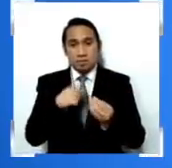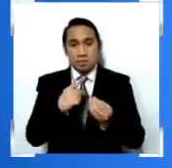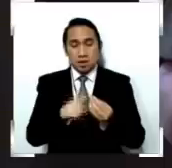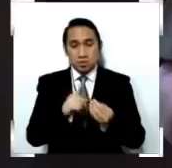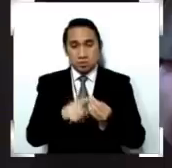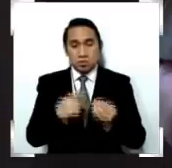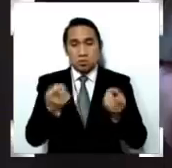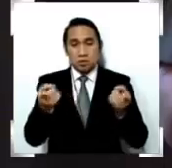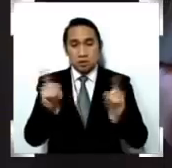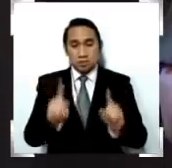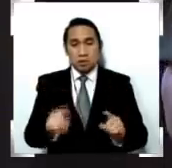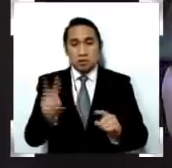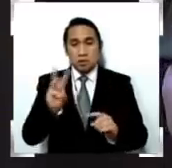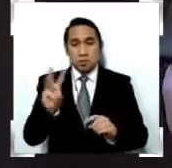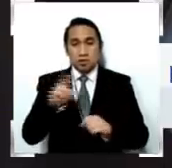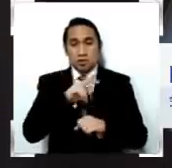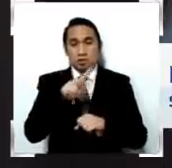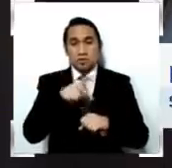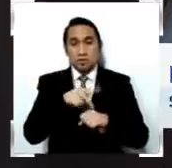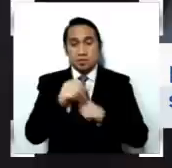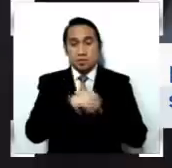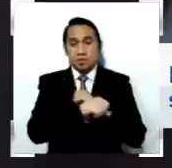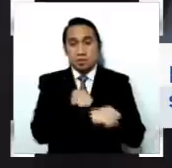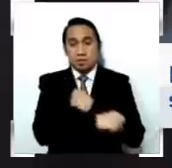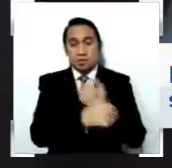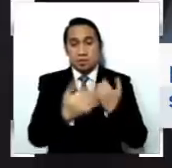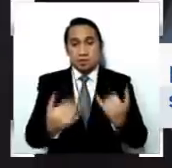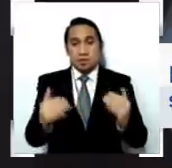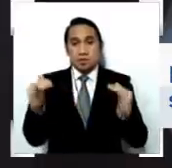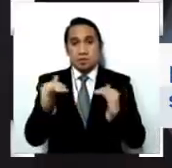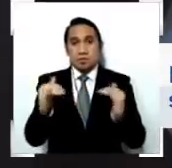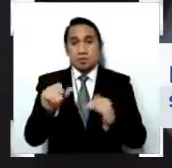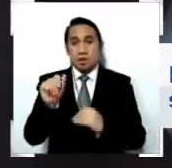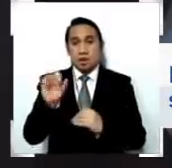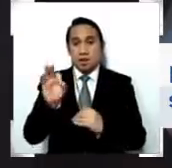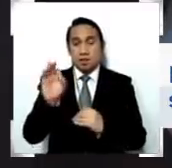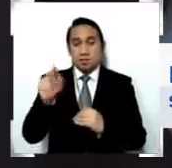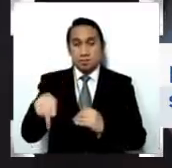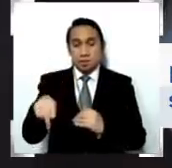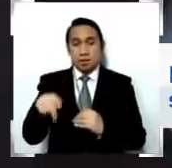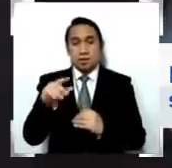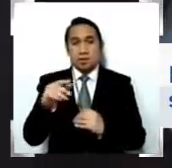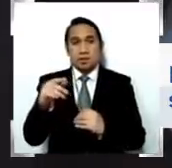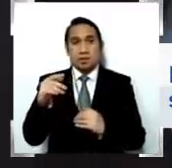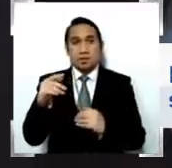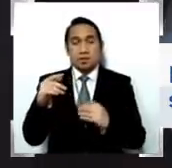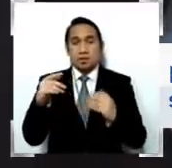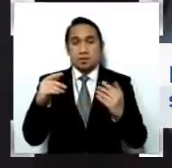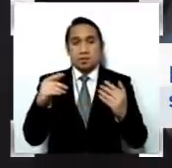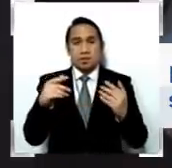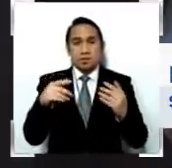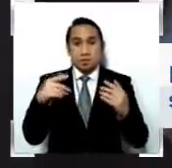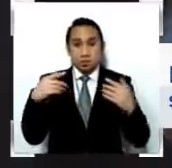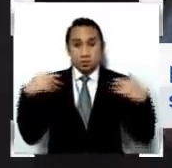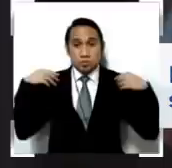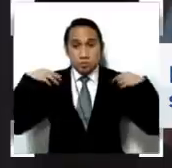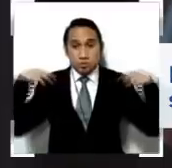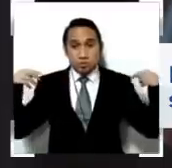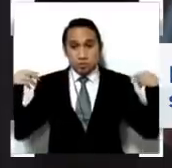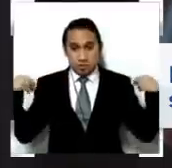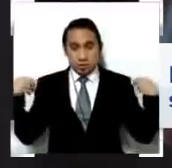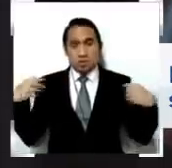rehiyon. Nag-meeting din ngayong araw sina AFP Chief of Staff General Cirilito Sabihana at Colonel Stephen